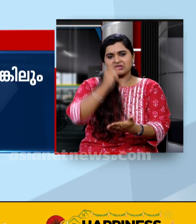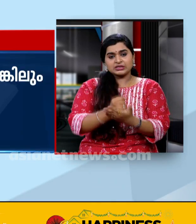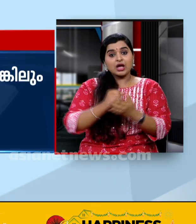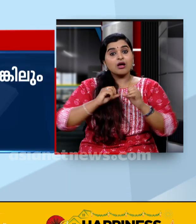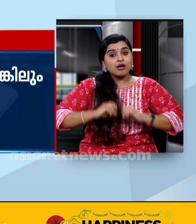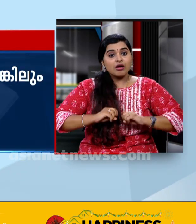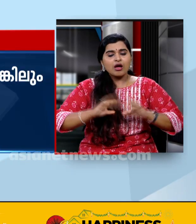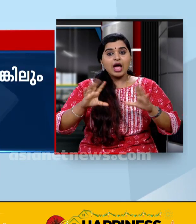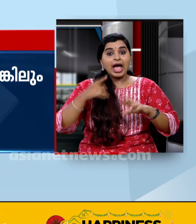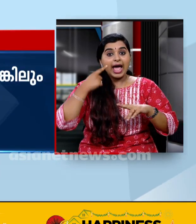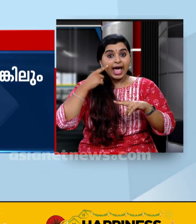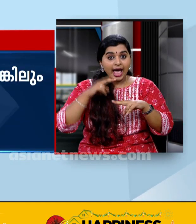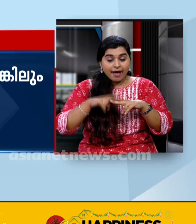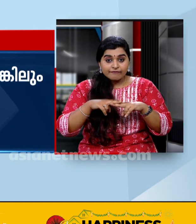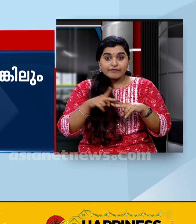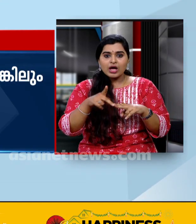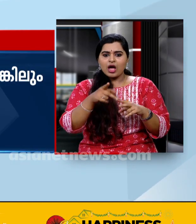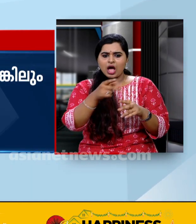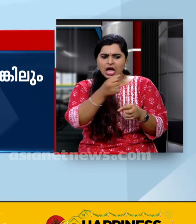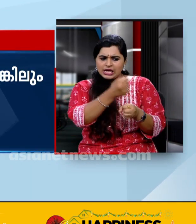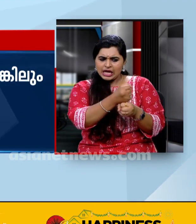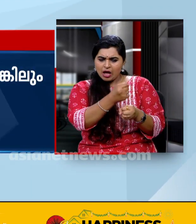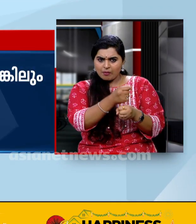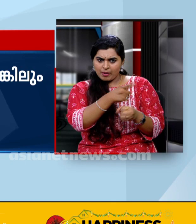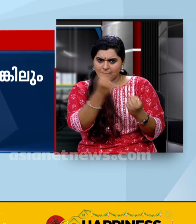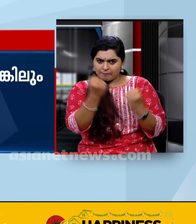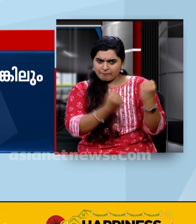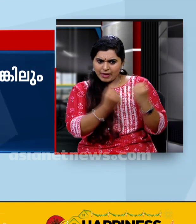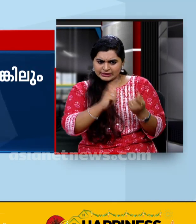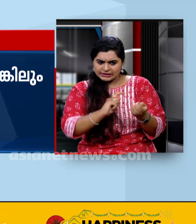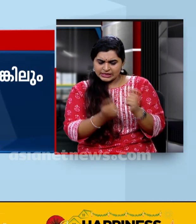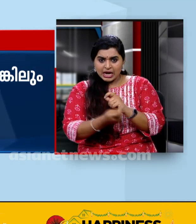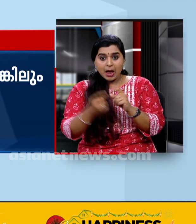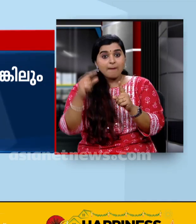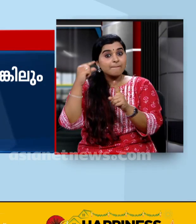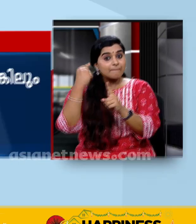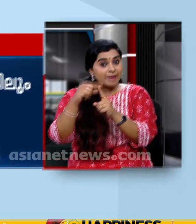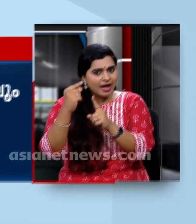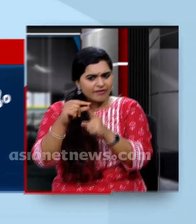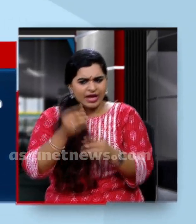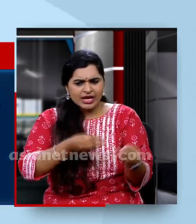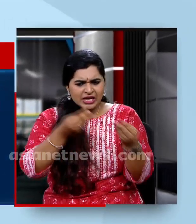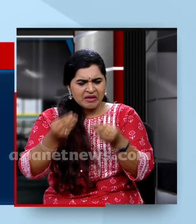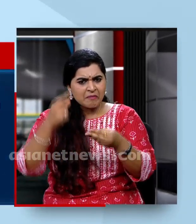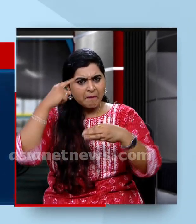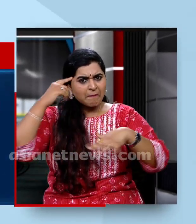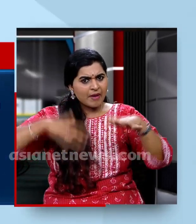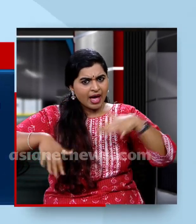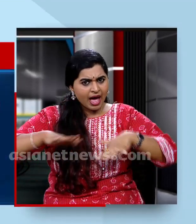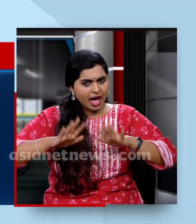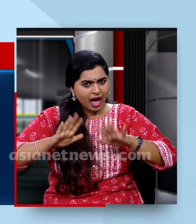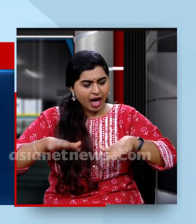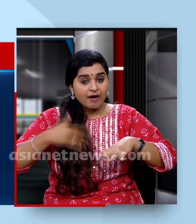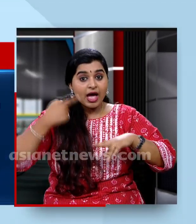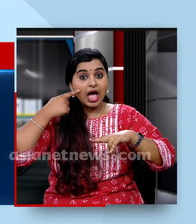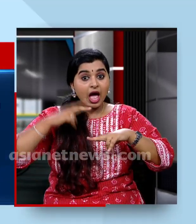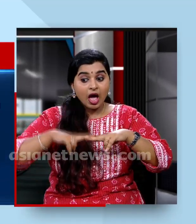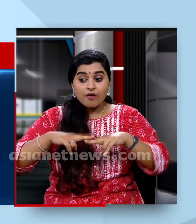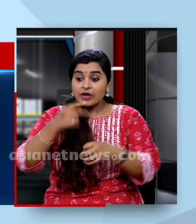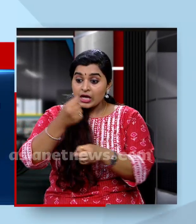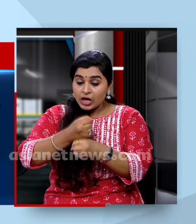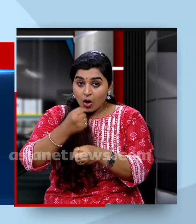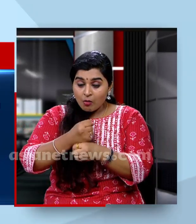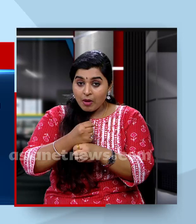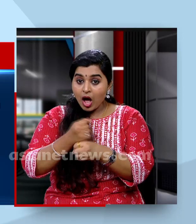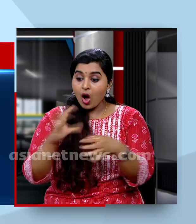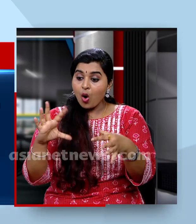ഇത് സ്വകാര്യവൽക്കരിക്കുക ആണോ എന്ന കാര്യത്തിൽ ഒരു വ്യക്തത ഉണ്ടാക്കണം. അല്ലെങ്കിൽ സർക്കാർ നിയന്ത്രണത്തിലാണ് ഈ സ്ഥാപനം പ്രവർത്തിക്കുന്നതെങ്കിൽ ശമ്പളം കൃത്യമായി നൽകണം